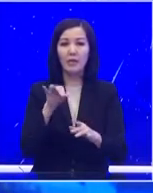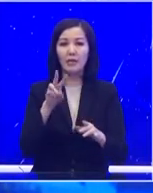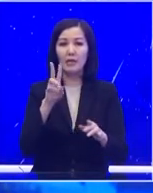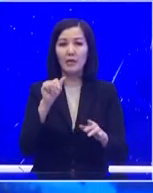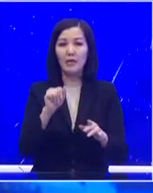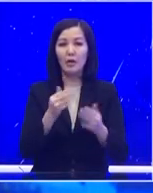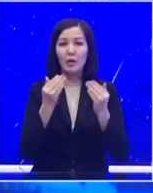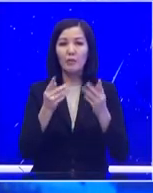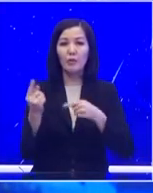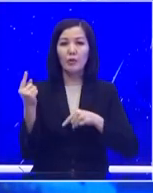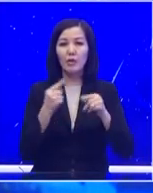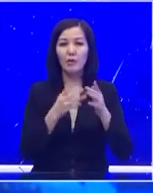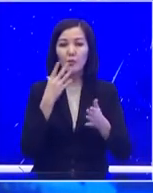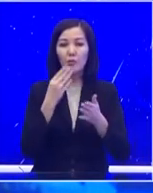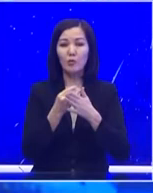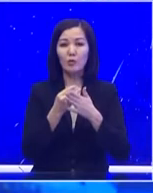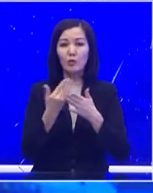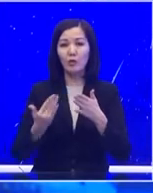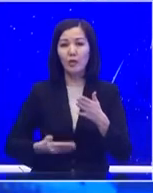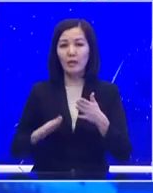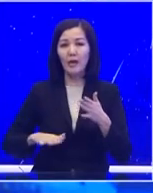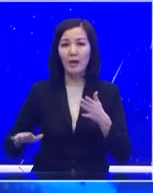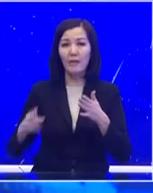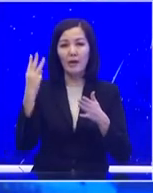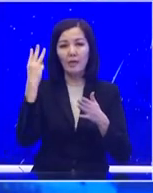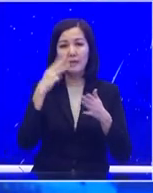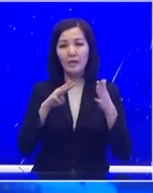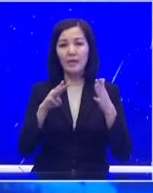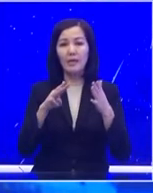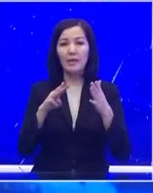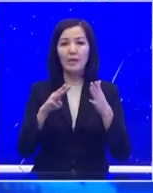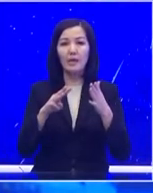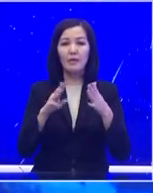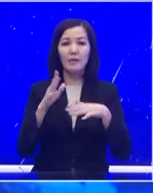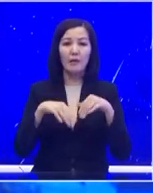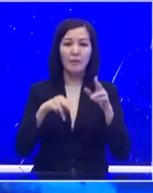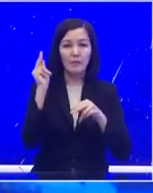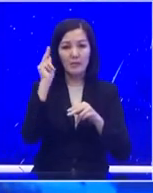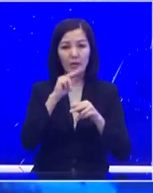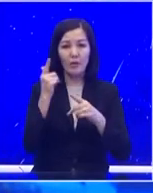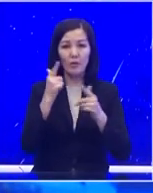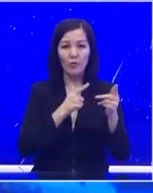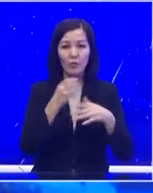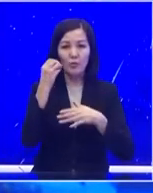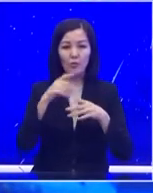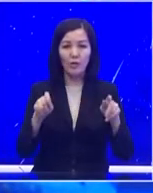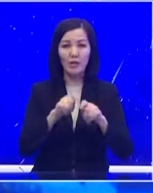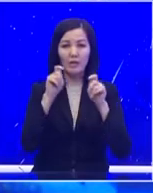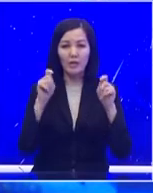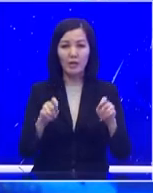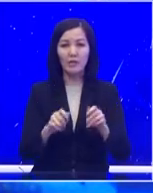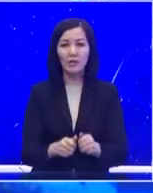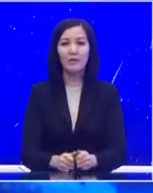Дина Тайшыбаева. Бүгінде кәсіпкер өзі тұратын аймаққа сән саласының мамандарын даярлауға арналған оқыту орталығын ашты.